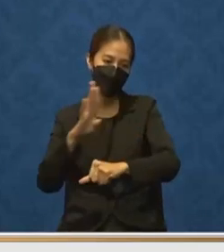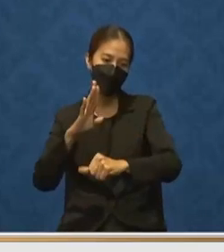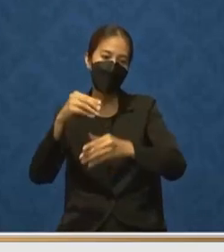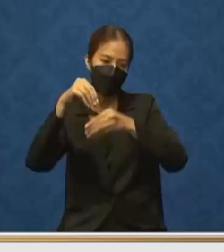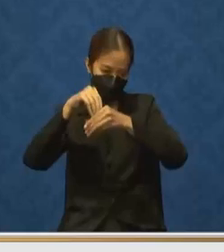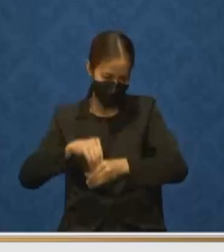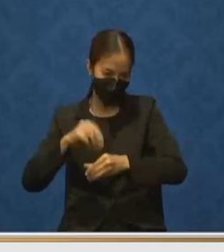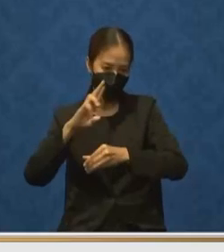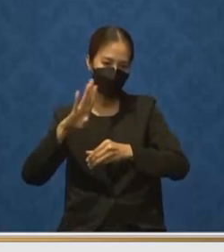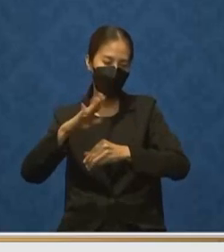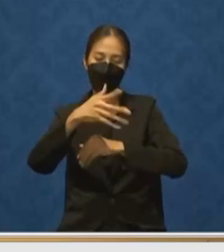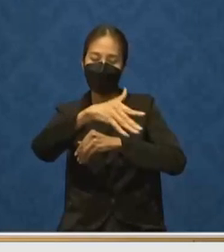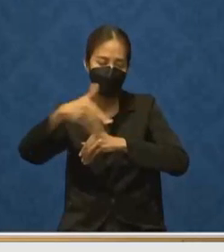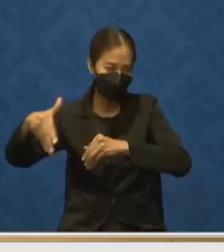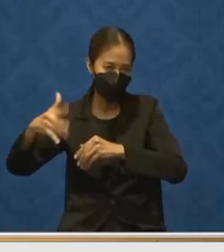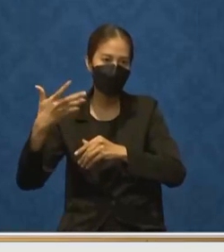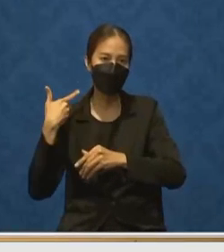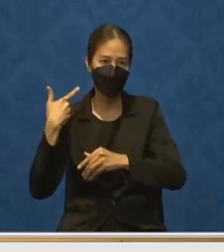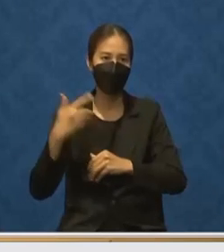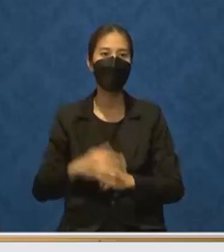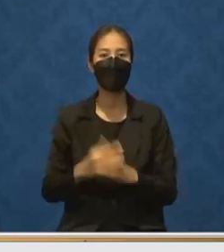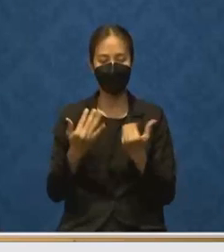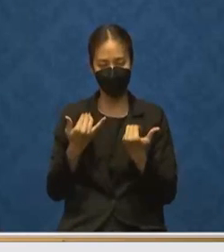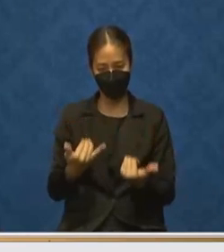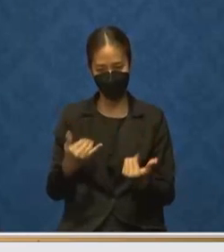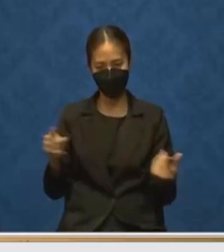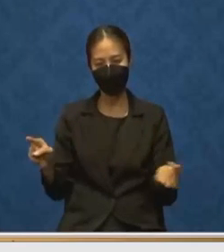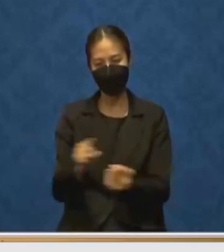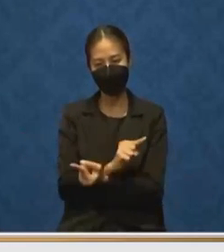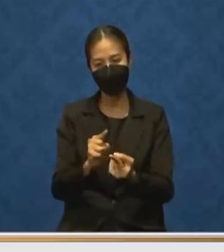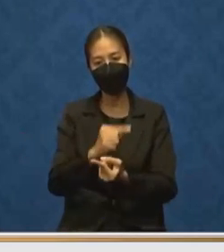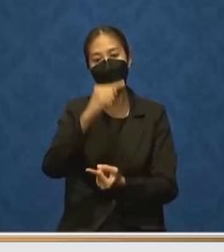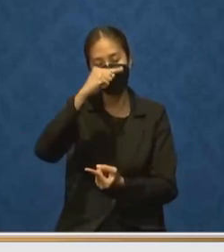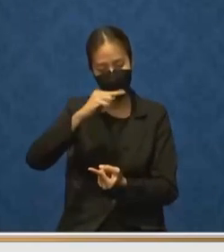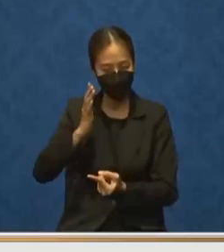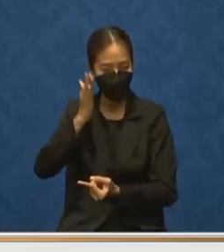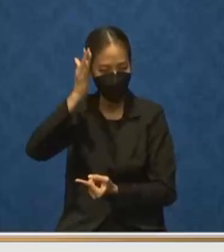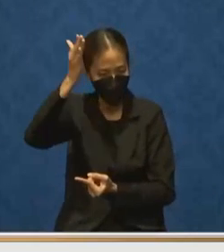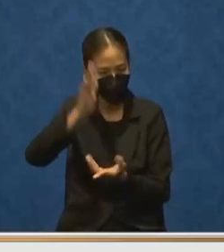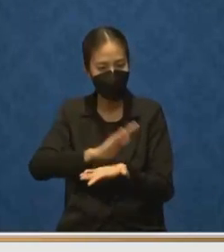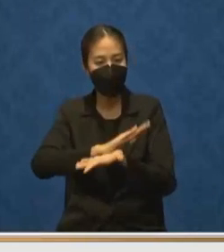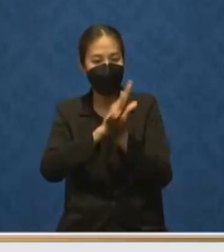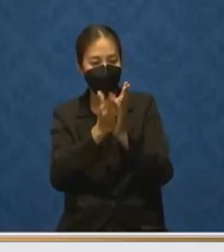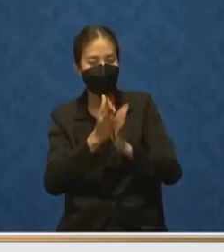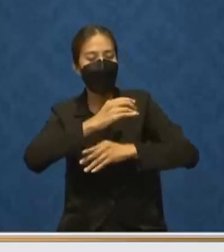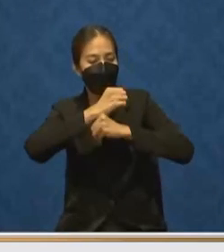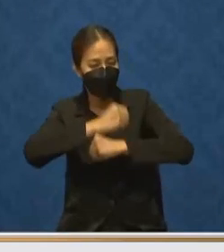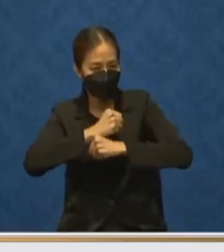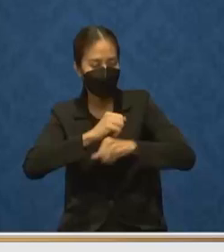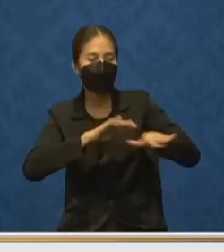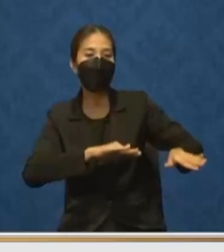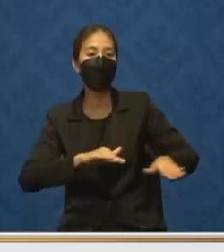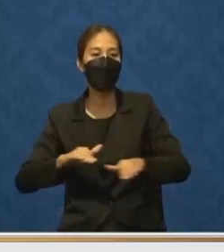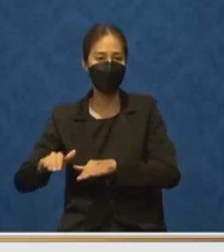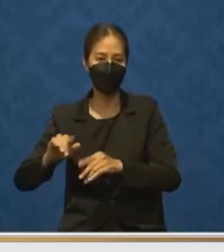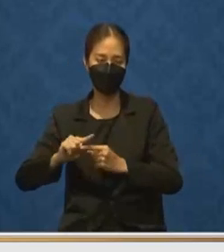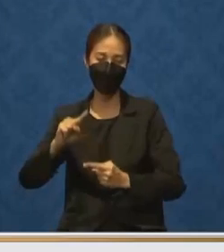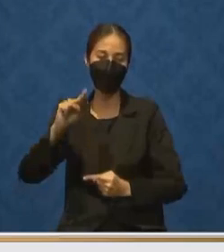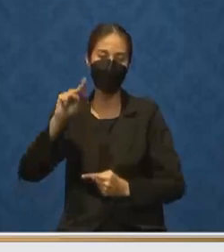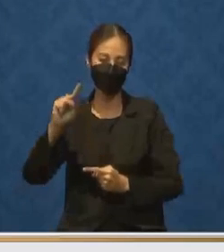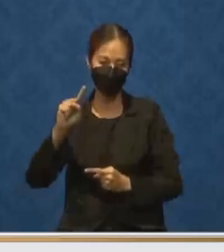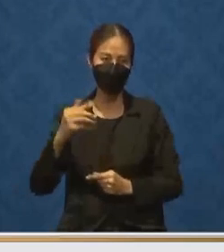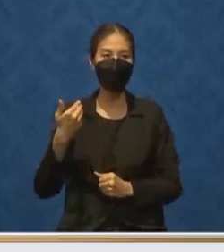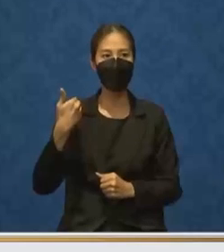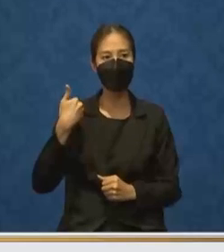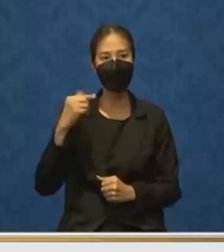สนับสนุนการเตรียมความพร้อมสังคมไทยในการรองรับสังคมสูงวัยตามแนวตามแผนงานดังนี้ 1. การสร้างหลักประกันทางสังค